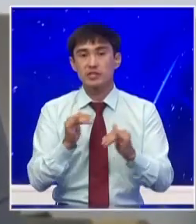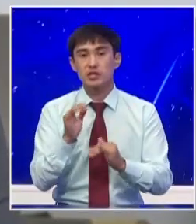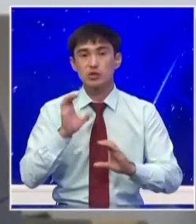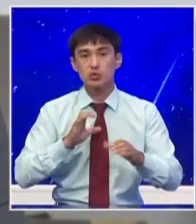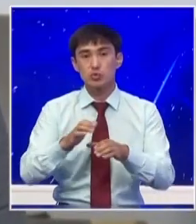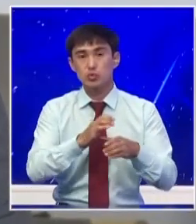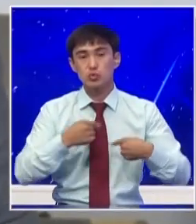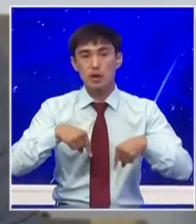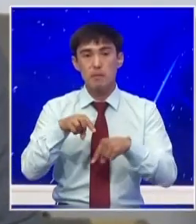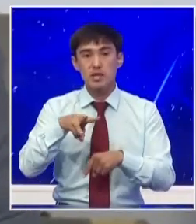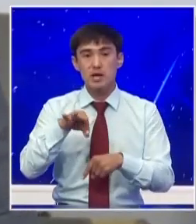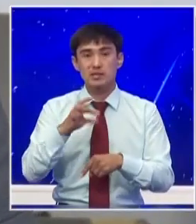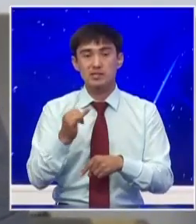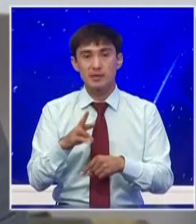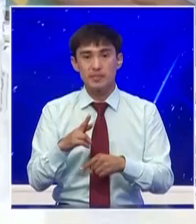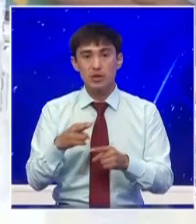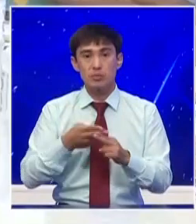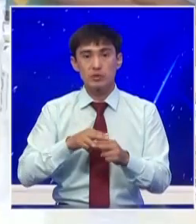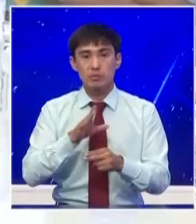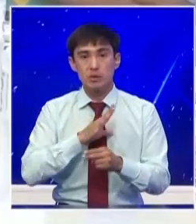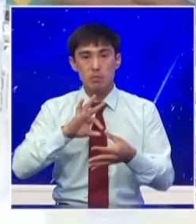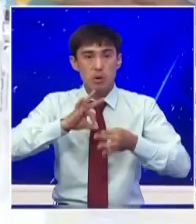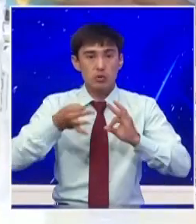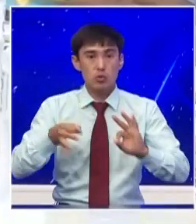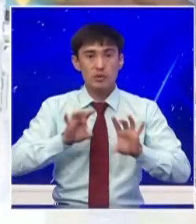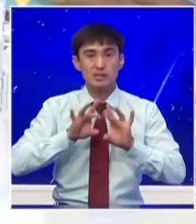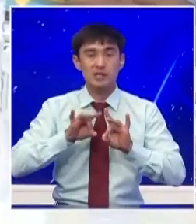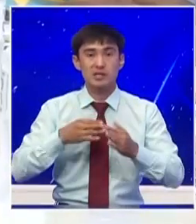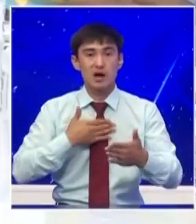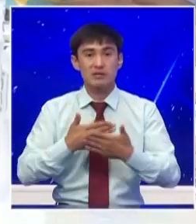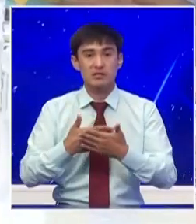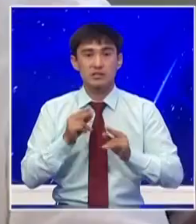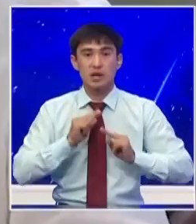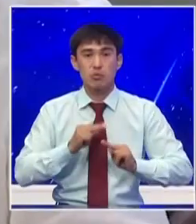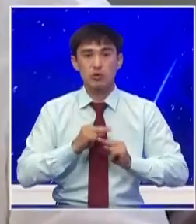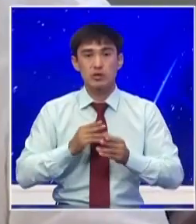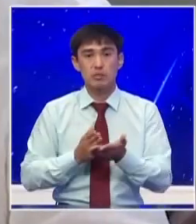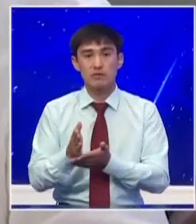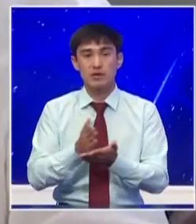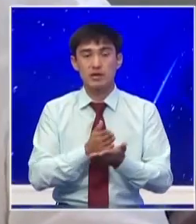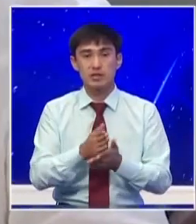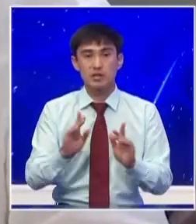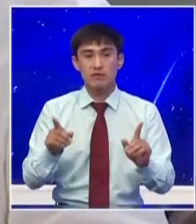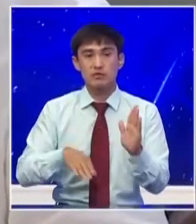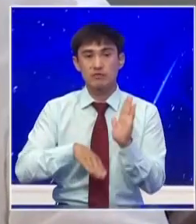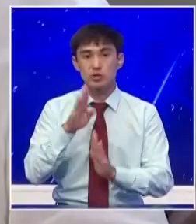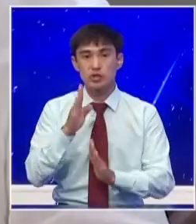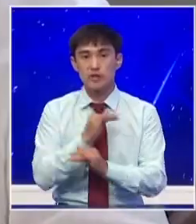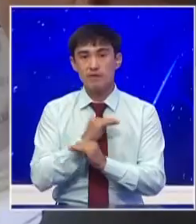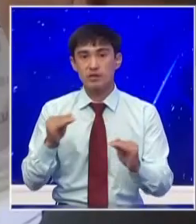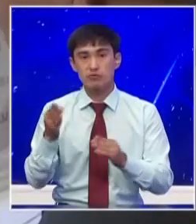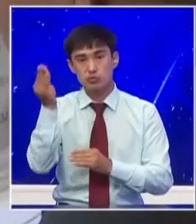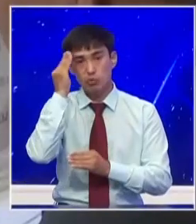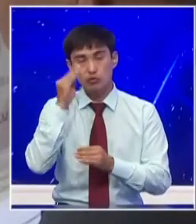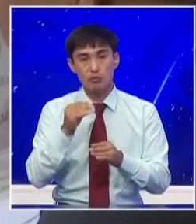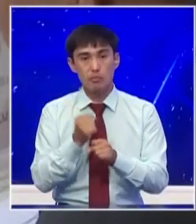развитию института медиации. Кроме того, было подробно рассказано об активизации работы отрасли, совершенствовании эффективных